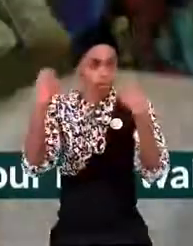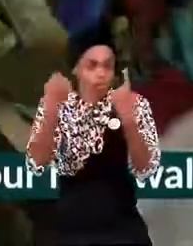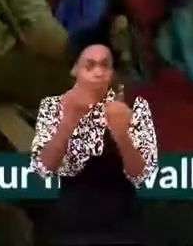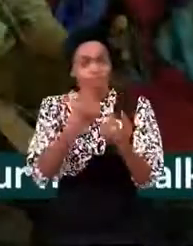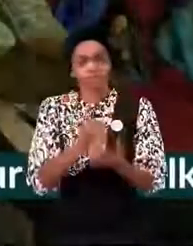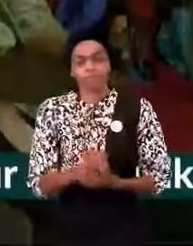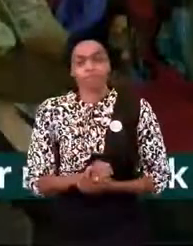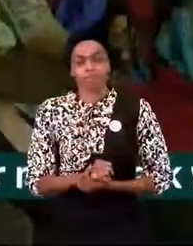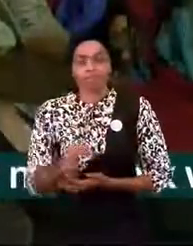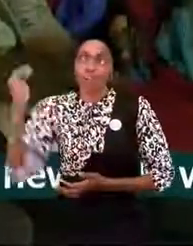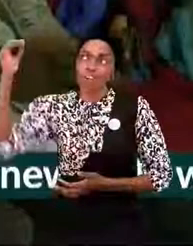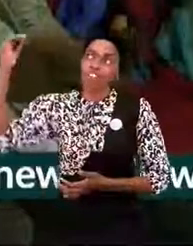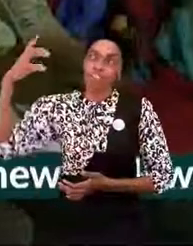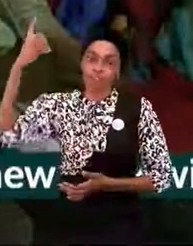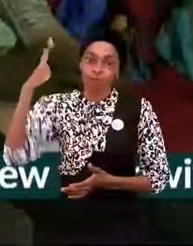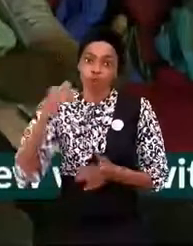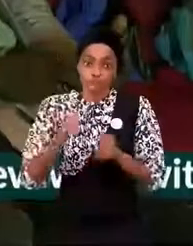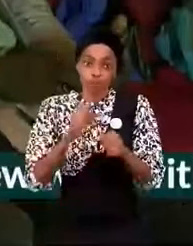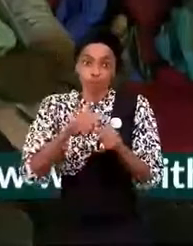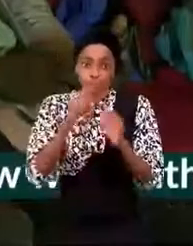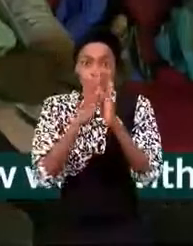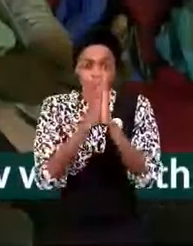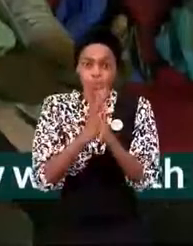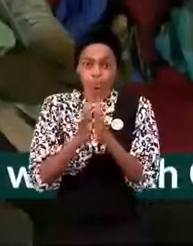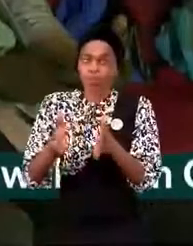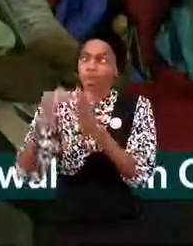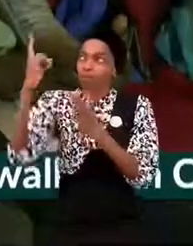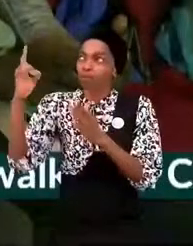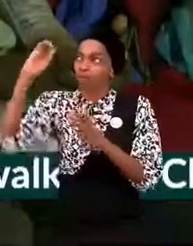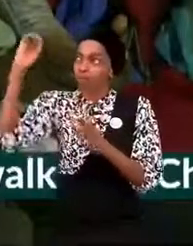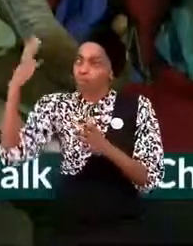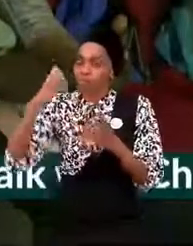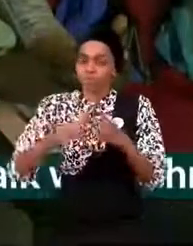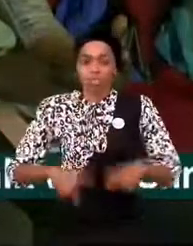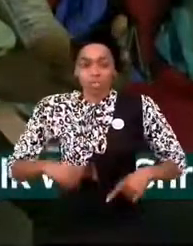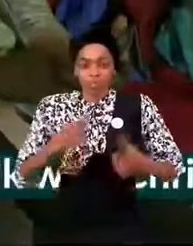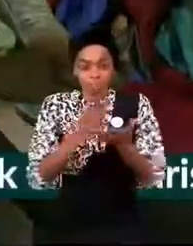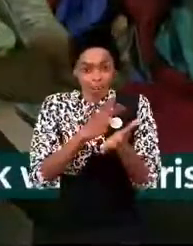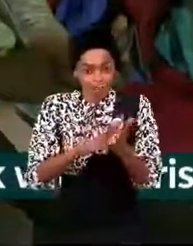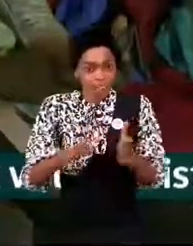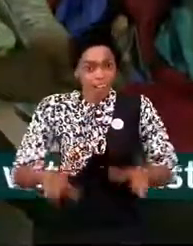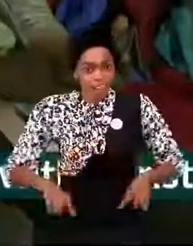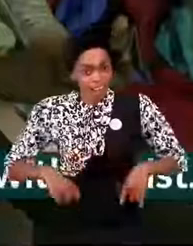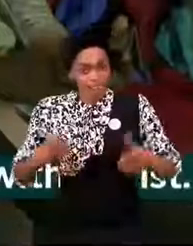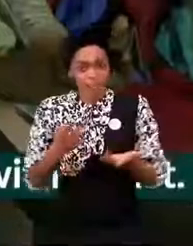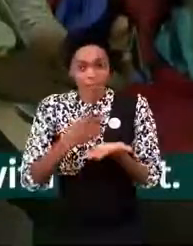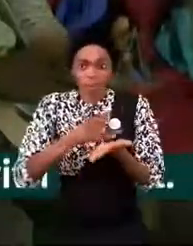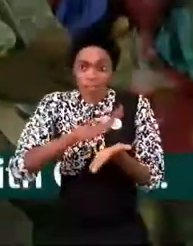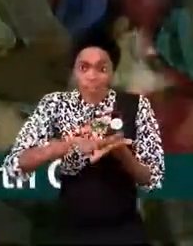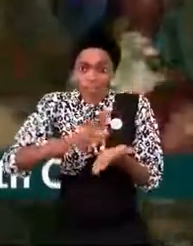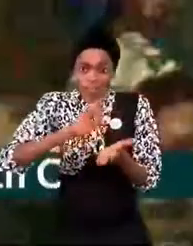Dieu va confirmer sa parole. Et nous devons donc faire sortir les gens pour leur